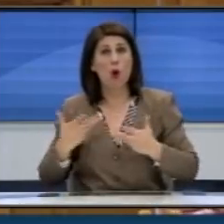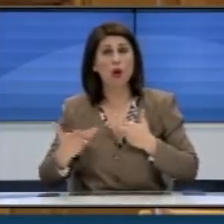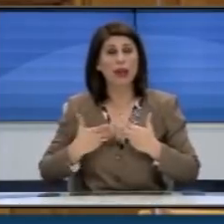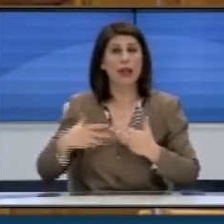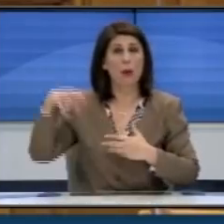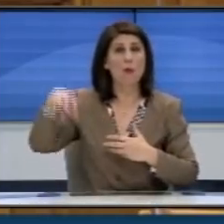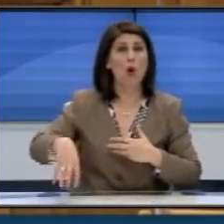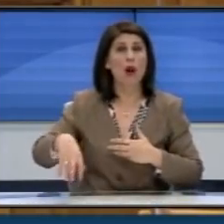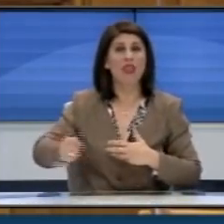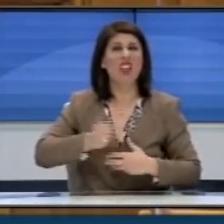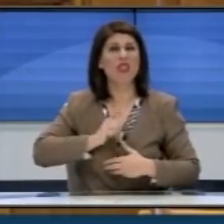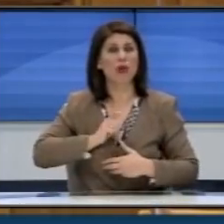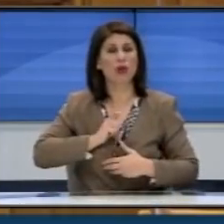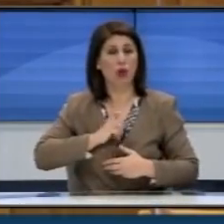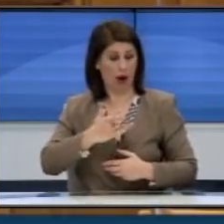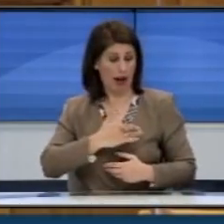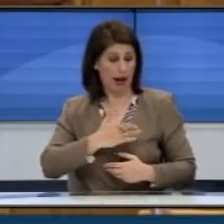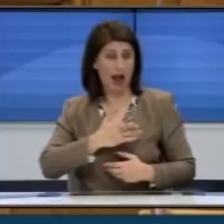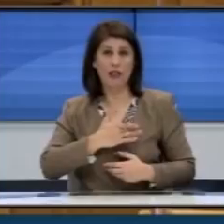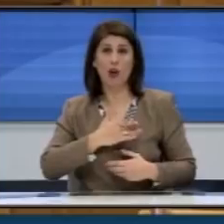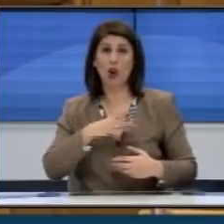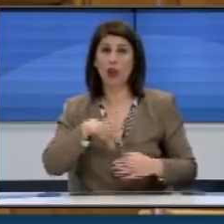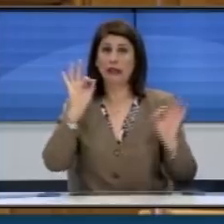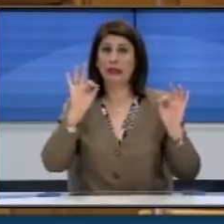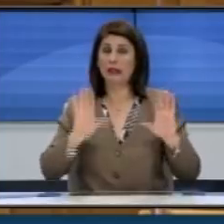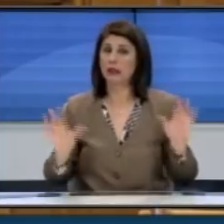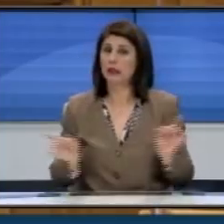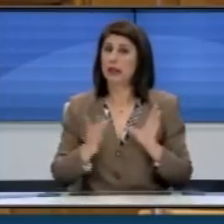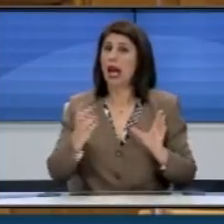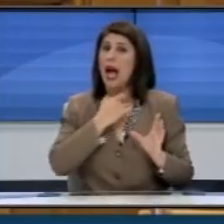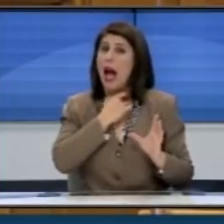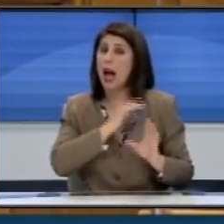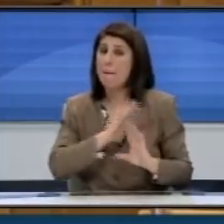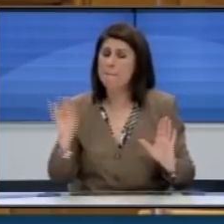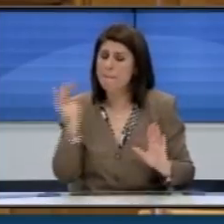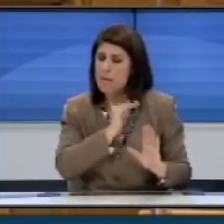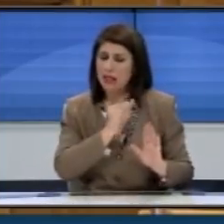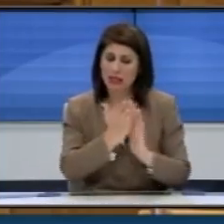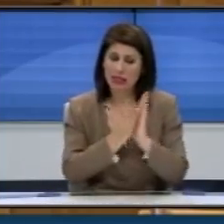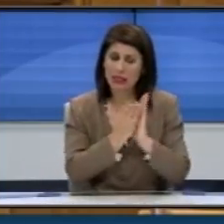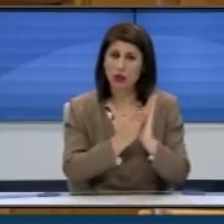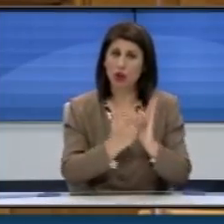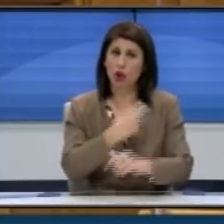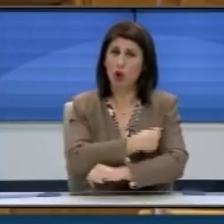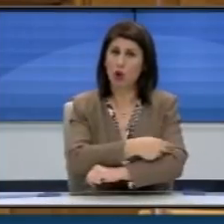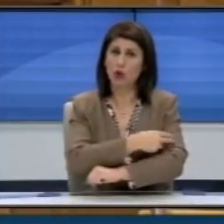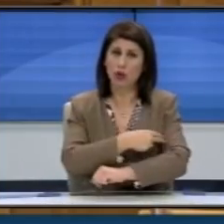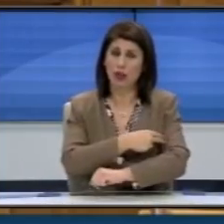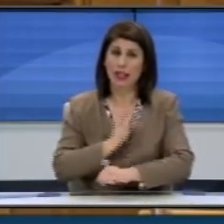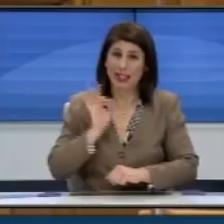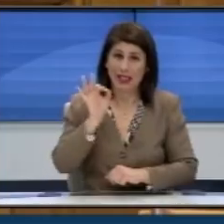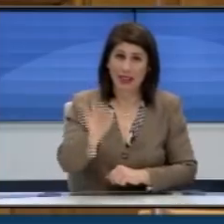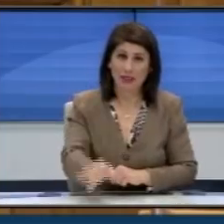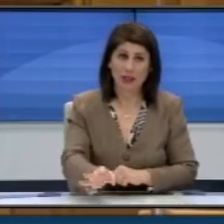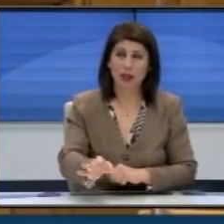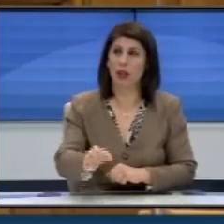Μετροπόλιταν. Τα καρδιολογικά περιστατικά που χρήζουν άμεσης χειρουργικής επέμβασης νοσοκομείου και